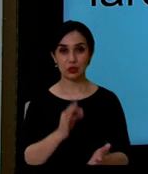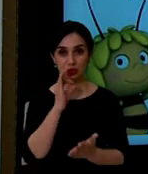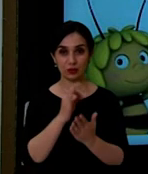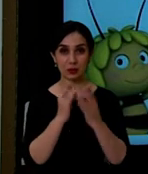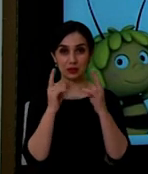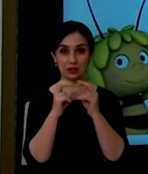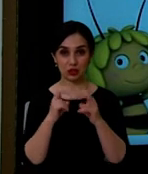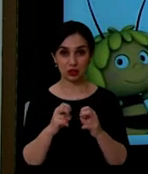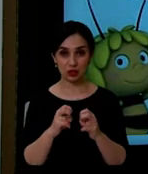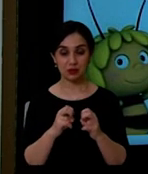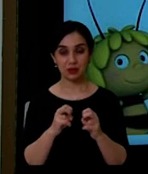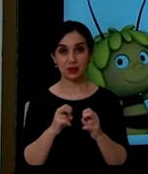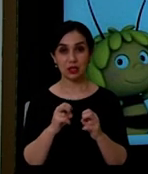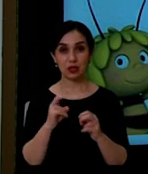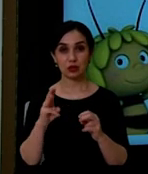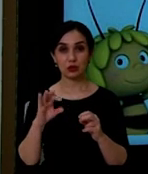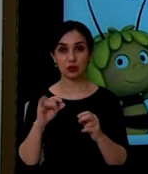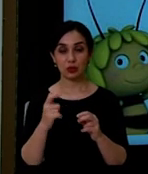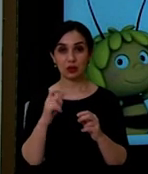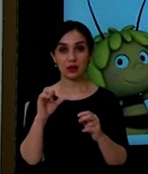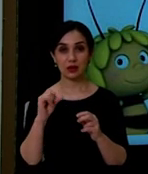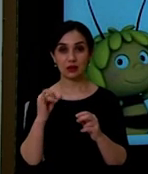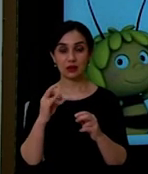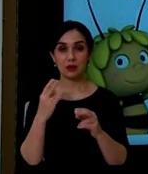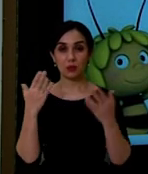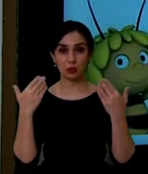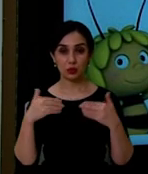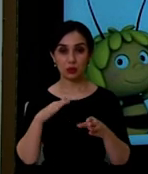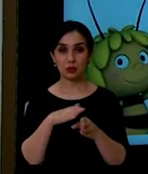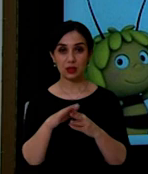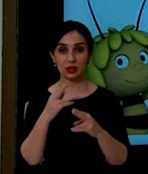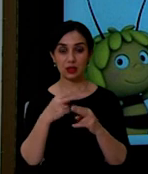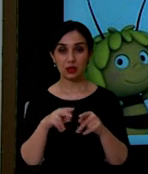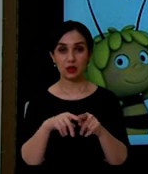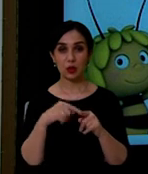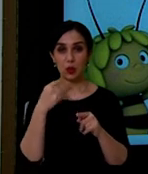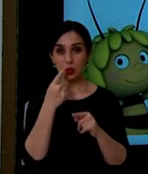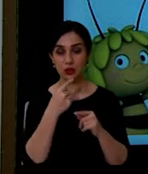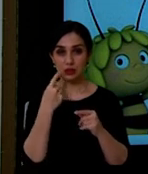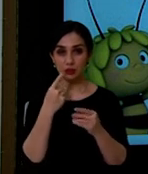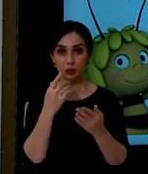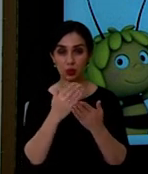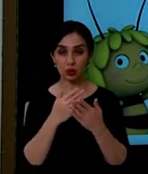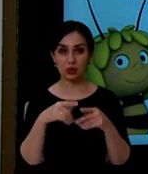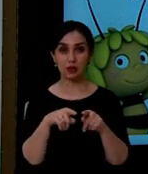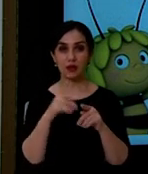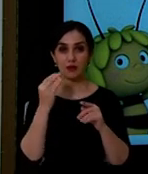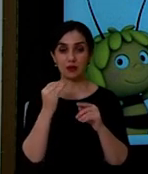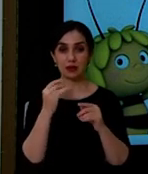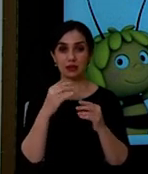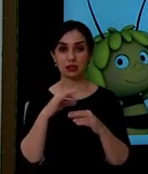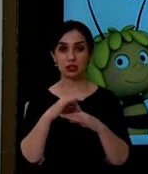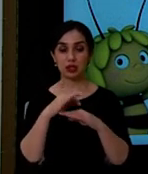Javoblarimizni tekshiramiz. Demak, tog'ayli baliqlarning butun tanasi, og'iz bo'shlig'i va uning